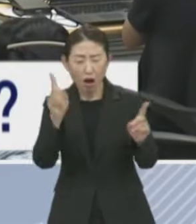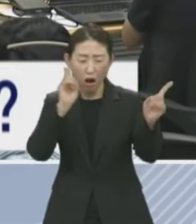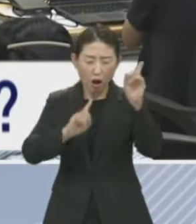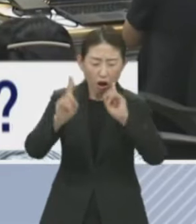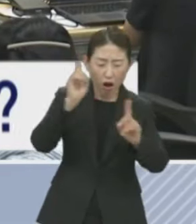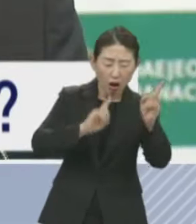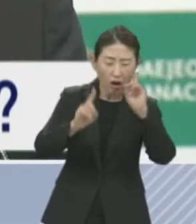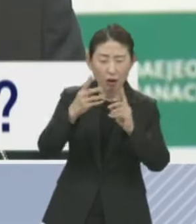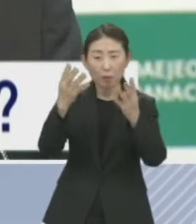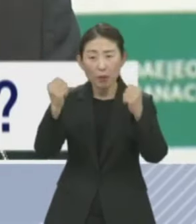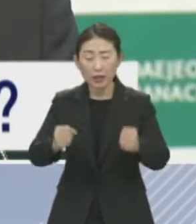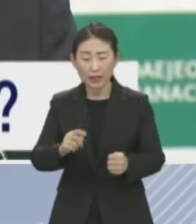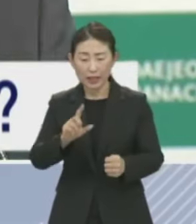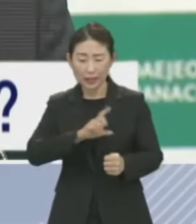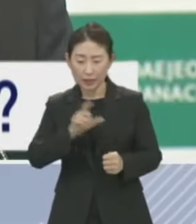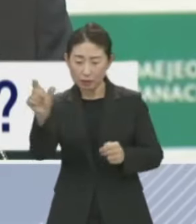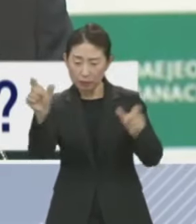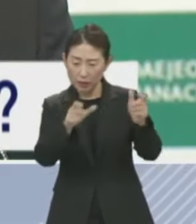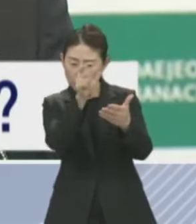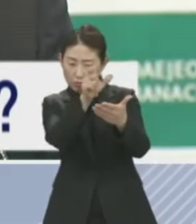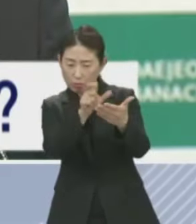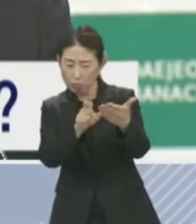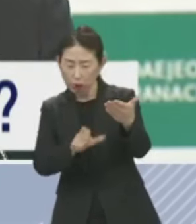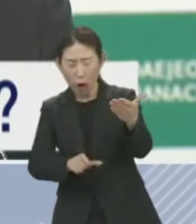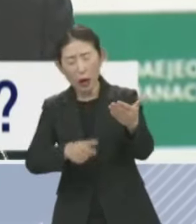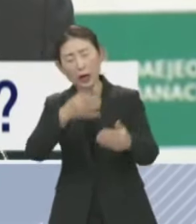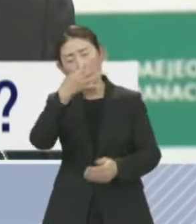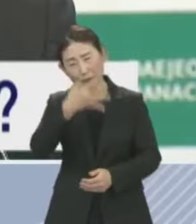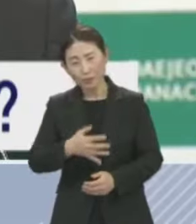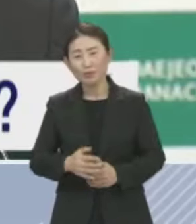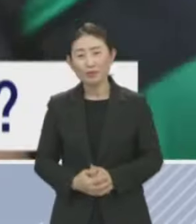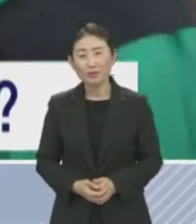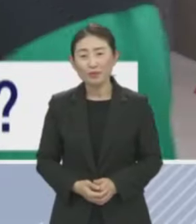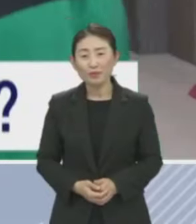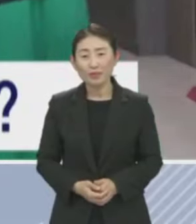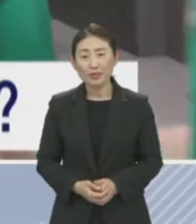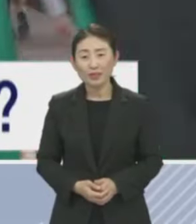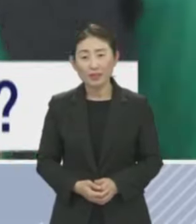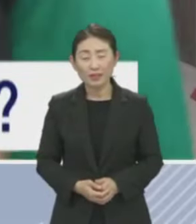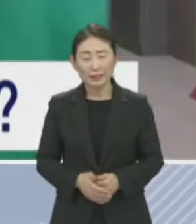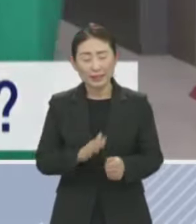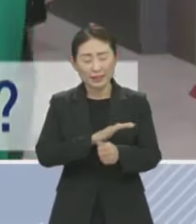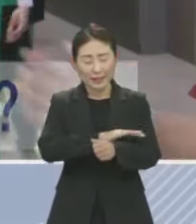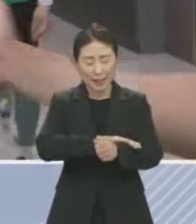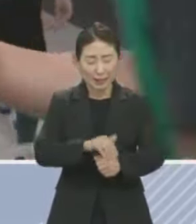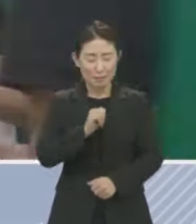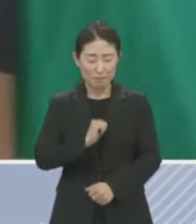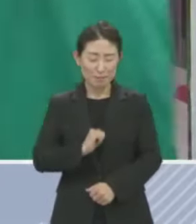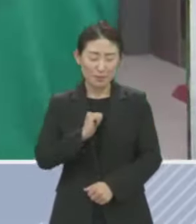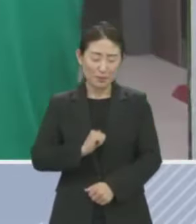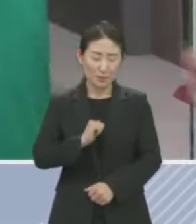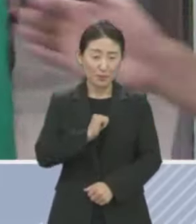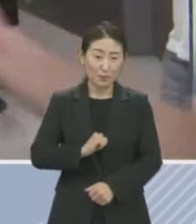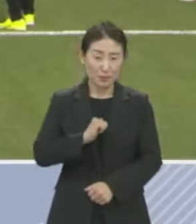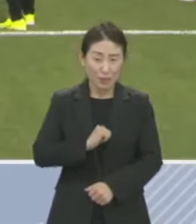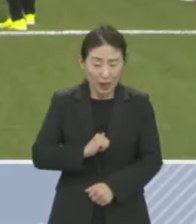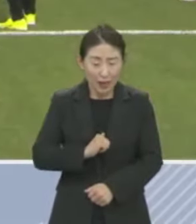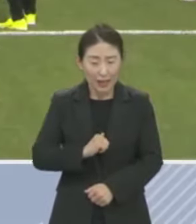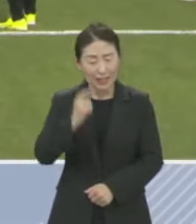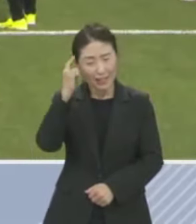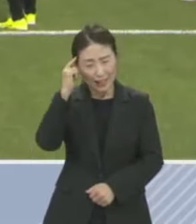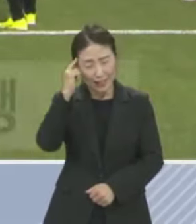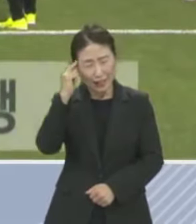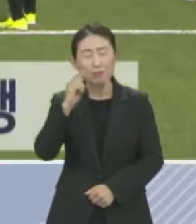그 라인업 짜기가 굉장히 좀 어려웠었는데 그 시기를 우리가 잘 견뎌내야 된다는 생각이